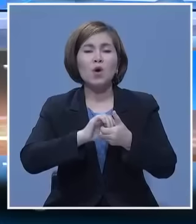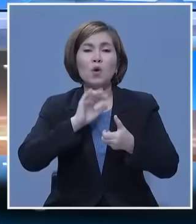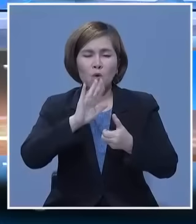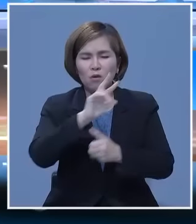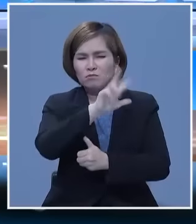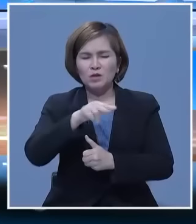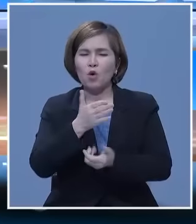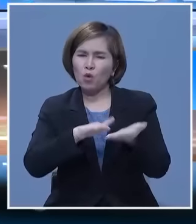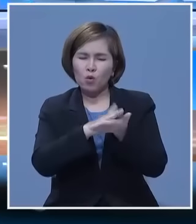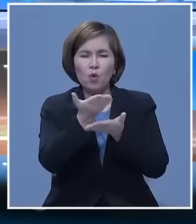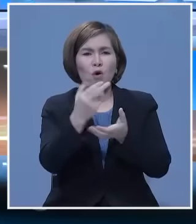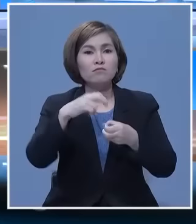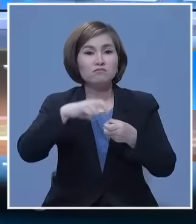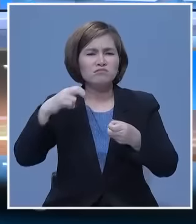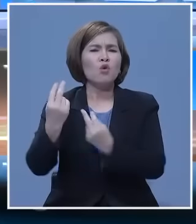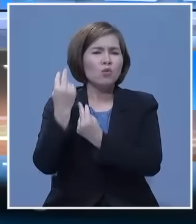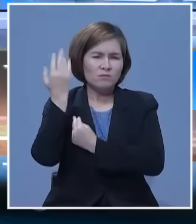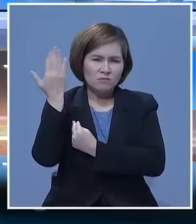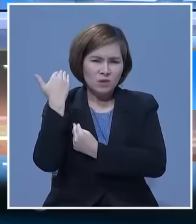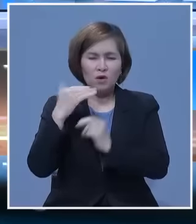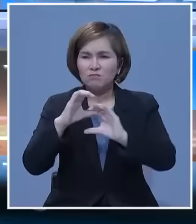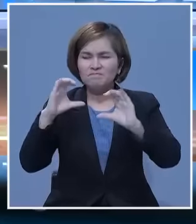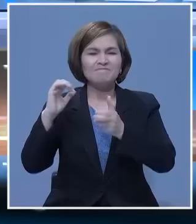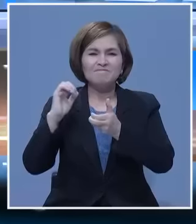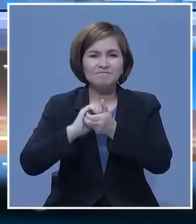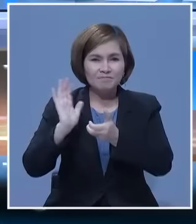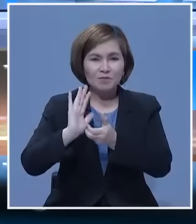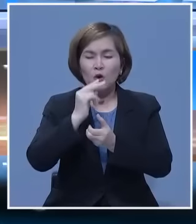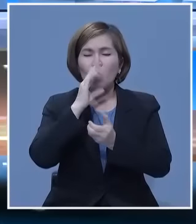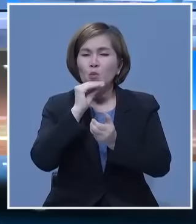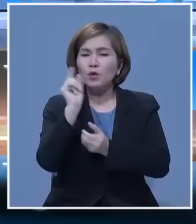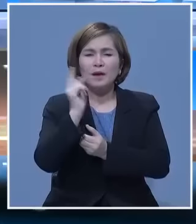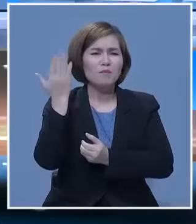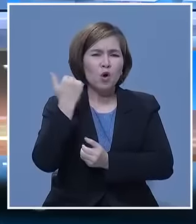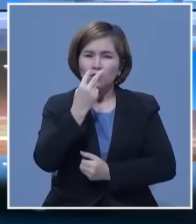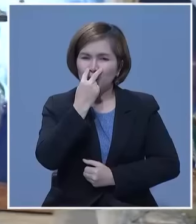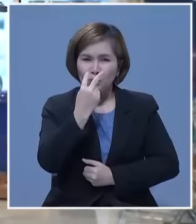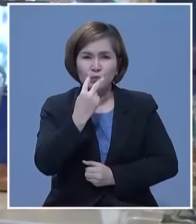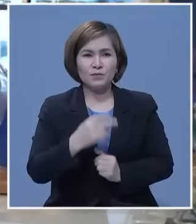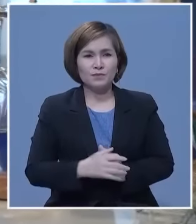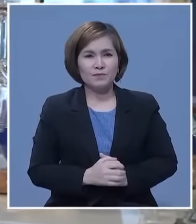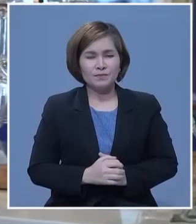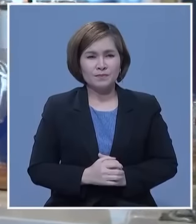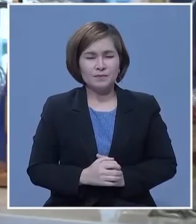กับพรรคเพื่อไทยรวมถึงการร่วมงานกับรัฐบาลด้วยย้อนกลับไปฟังเสียงช่วงนั้นค่ะ